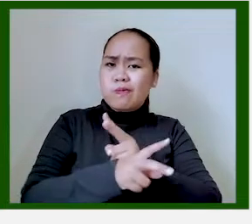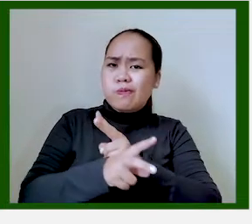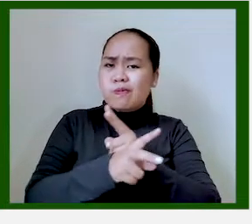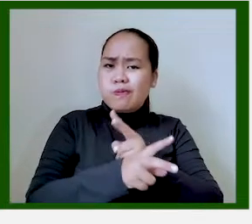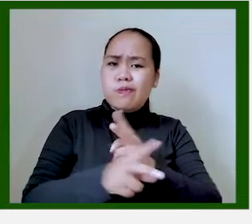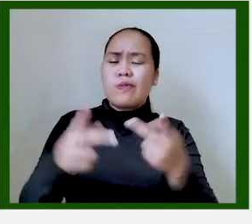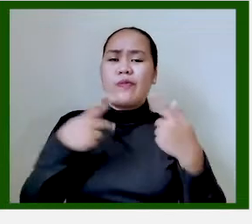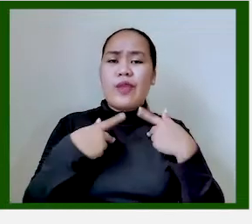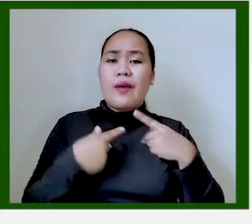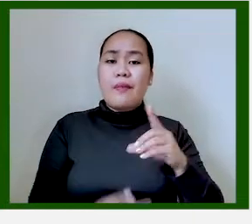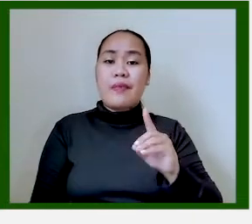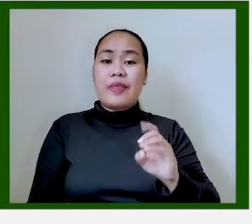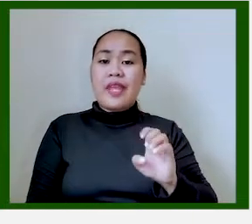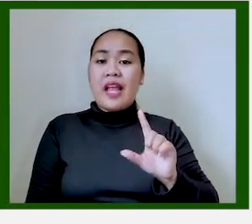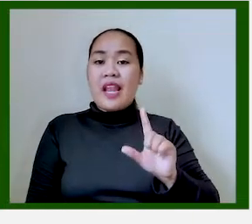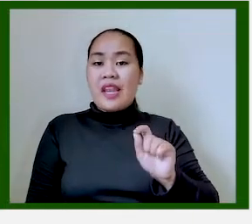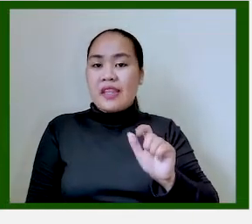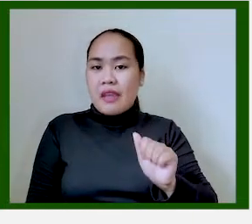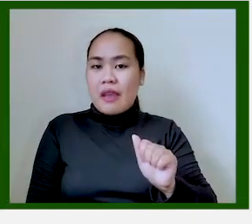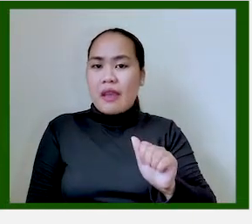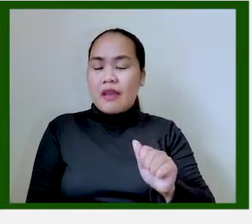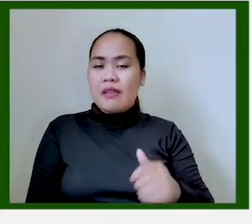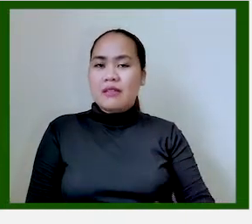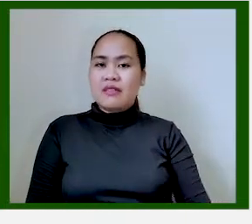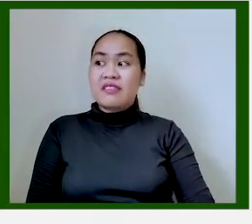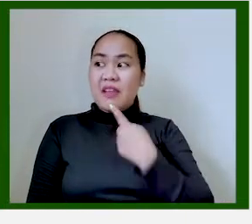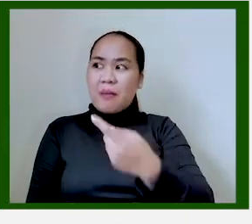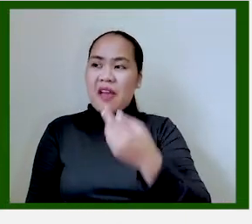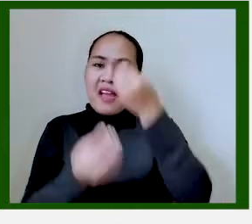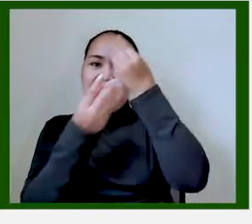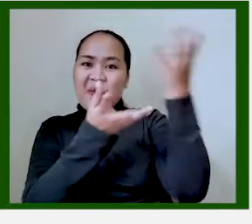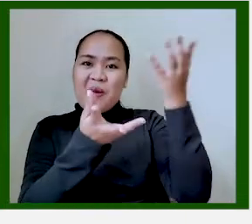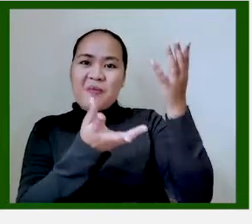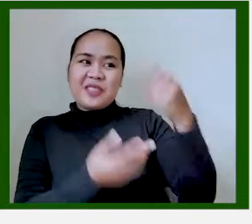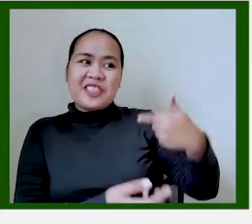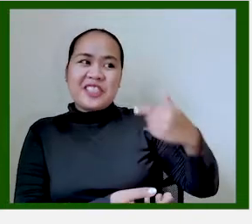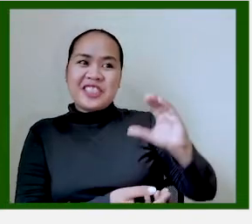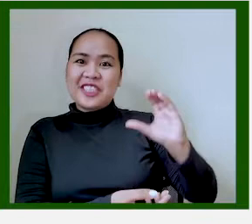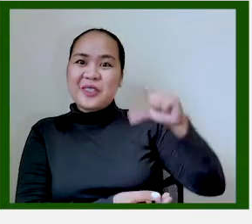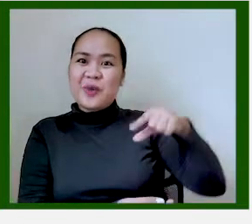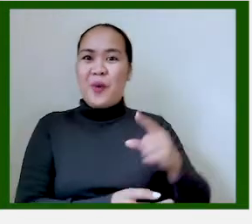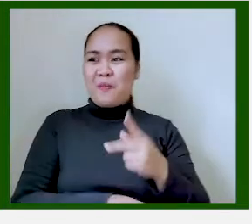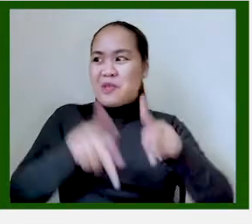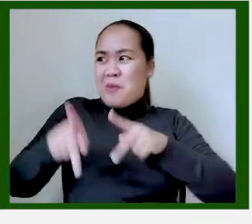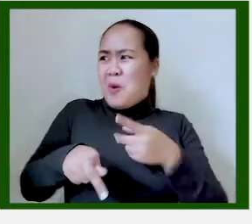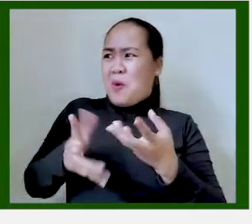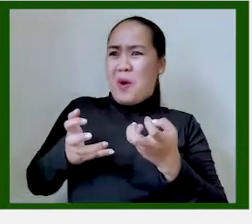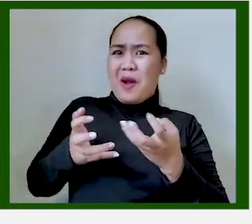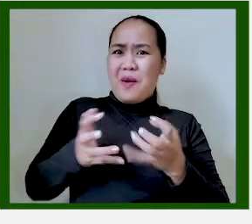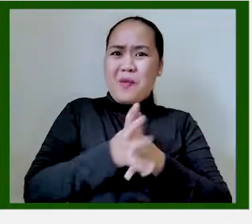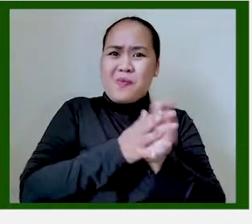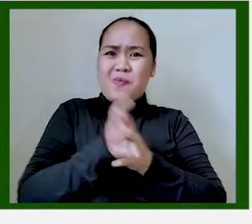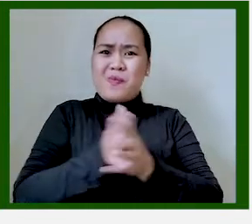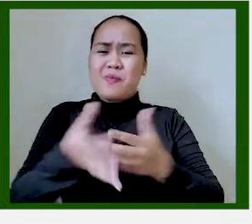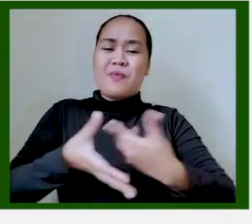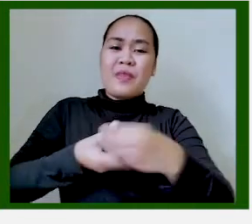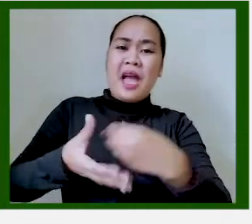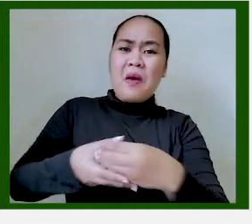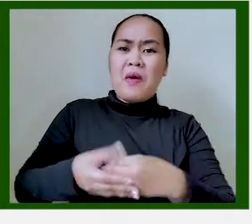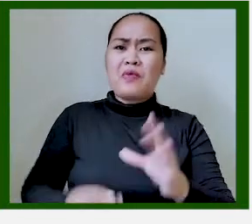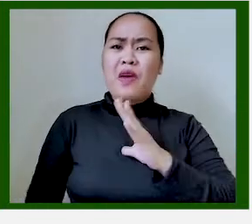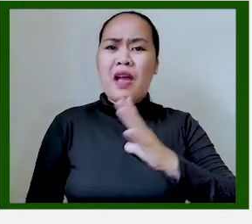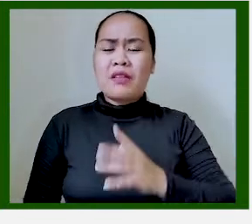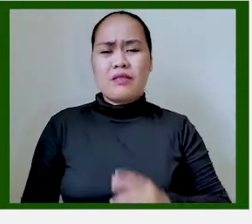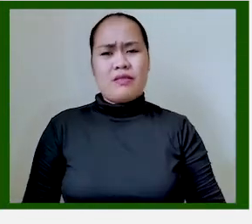GCQ, eh, kala ng tao, oh, pwede na lumabas. Diba? Pero in fact, hindi pa ho. No? So, curfew is still